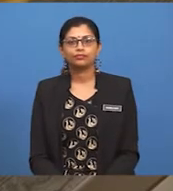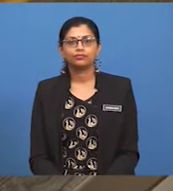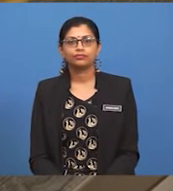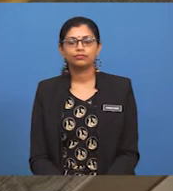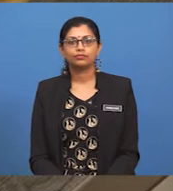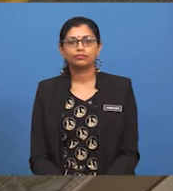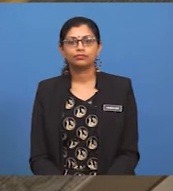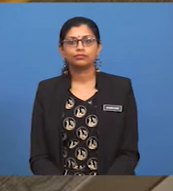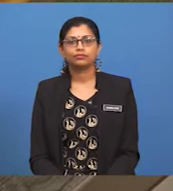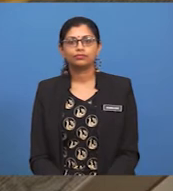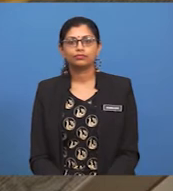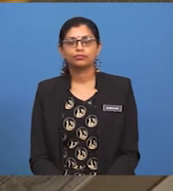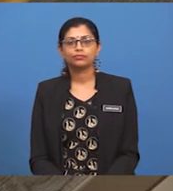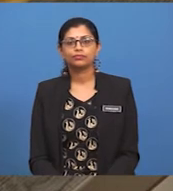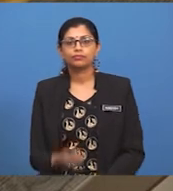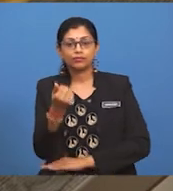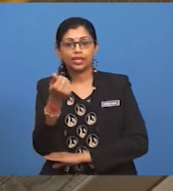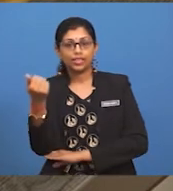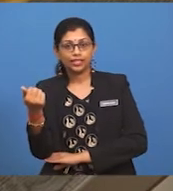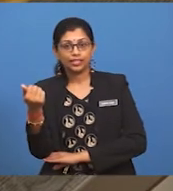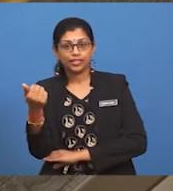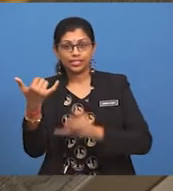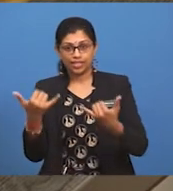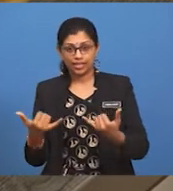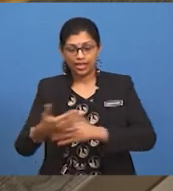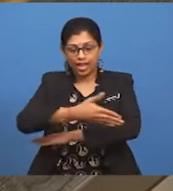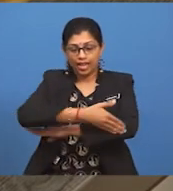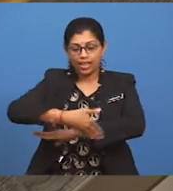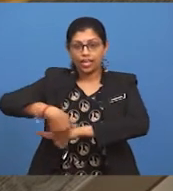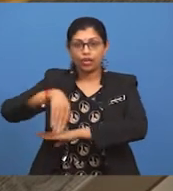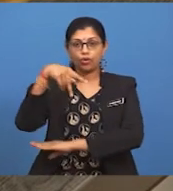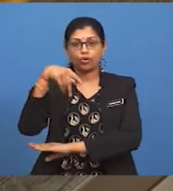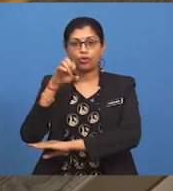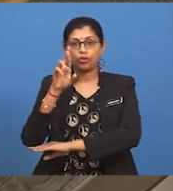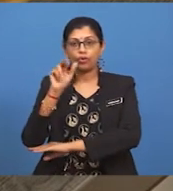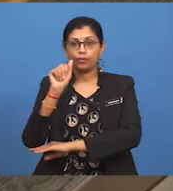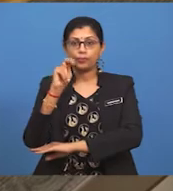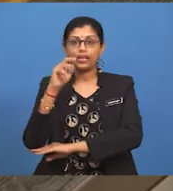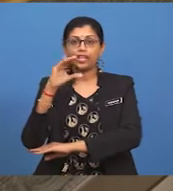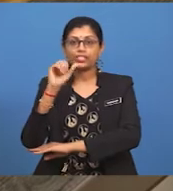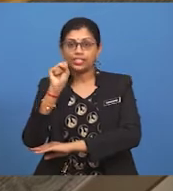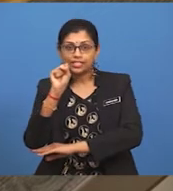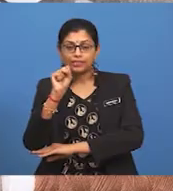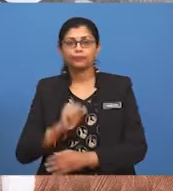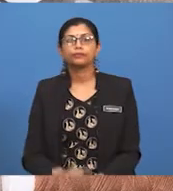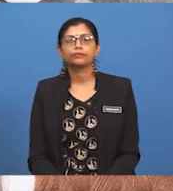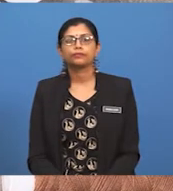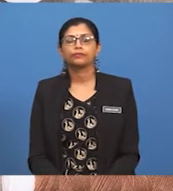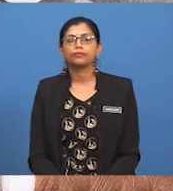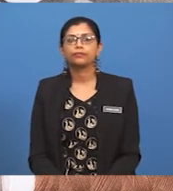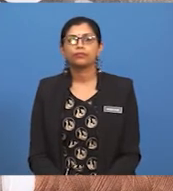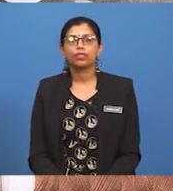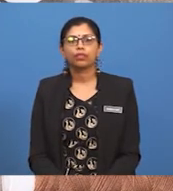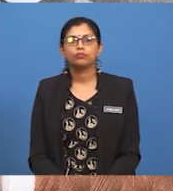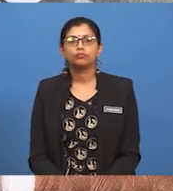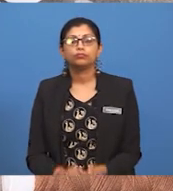Alatan menjawab yang seterusnya ialah lengkuk Perancis ataupun French curve. Cara pemilihan alatan